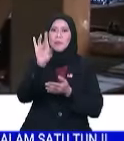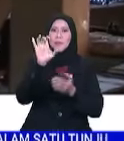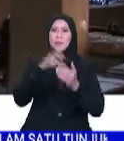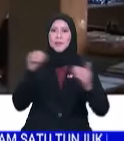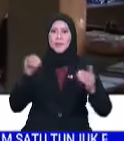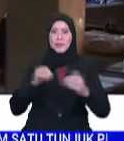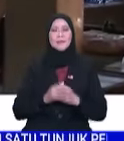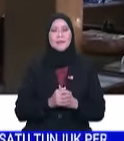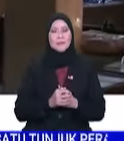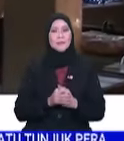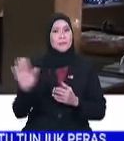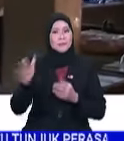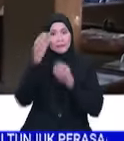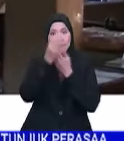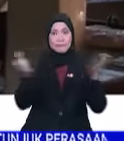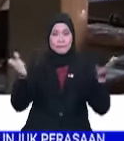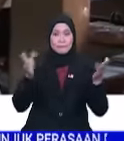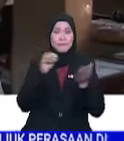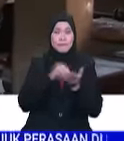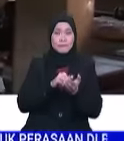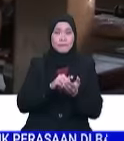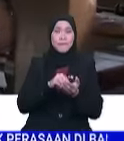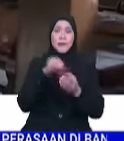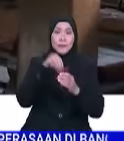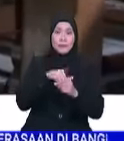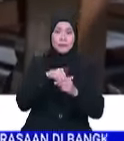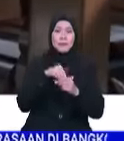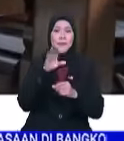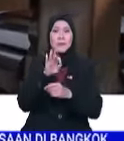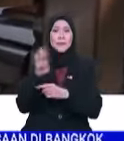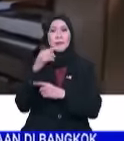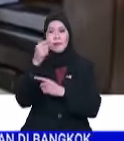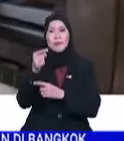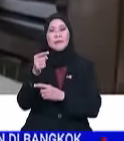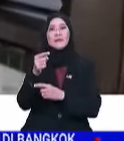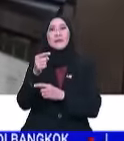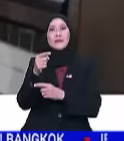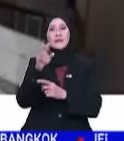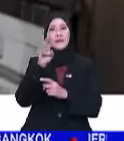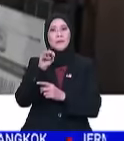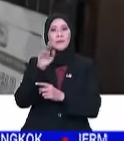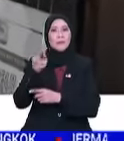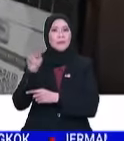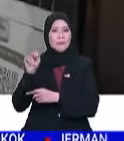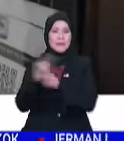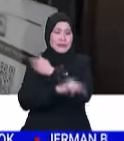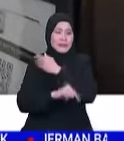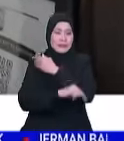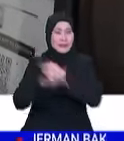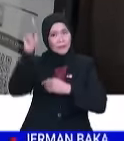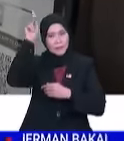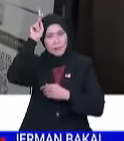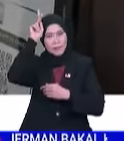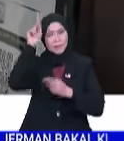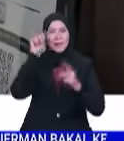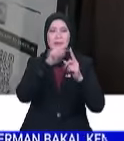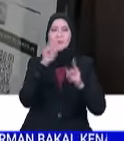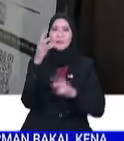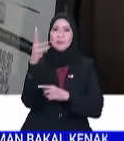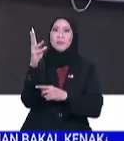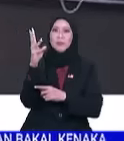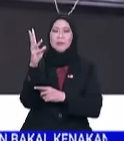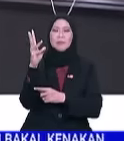laman sosial rasmi berkata, keputusan itu dipersetujui melalui persidangan Majlis Mesyuarat Kerajaan Negeri Kelantan kali ke-16 hari